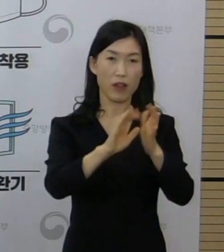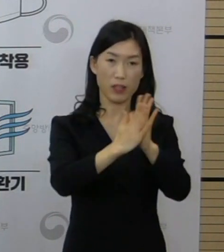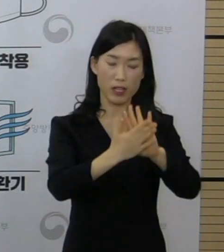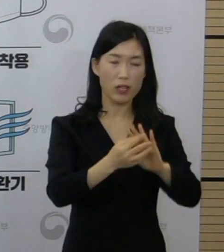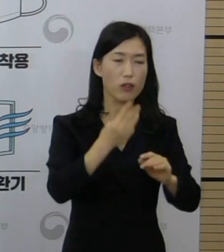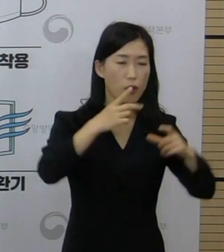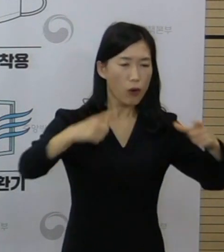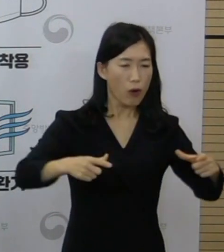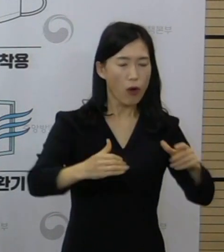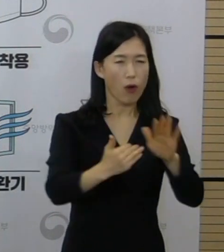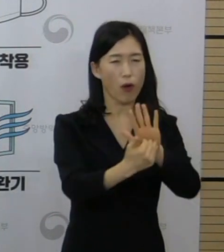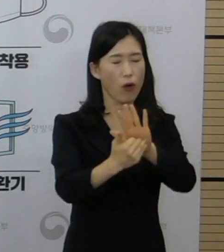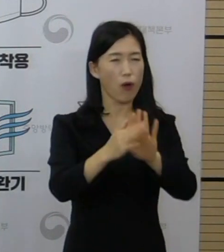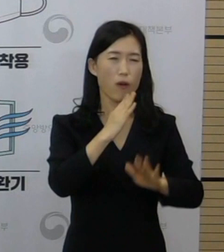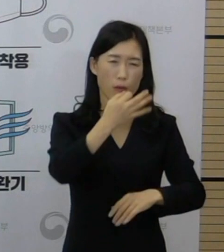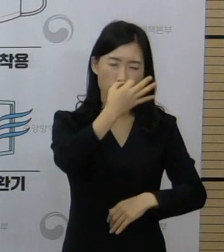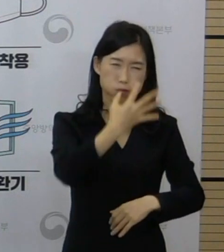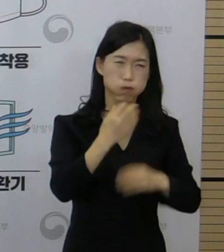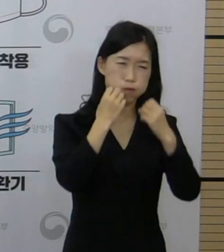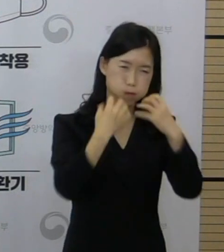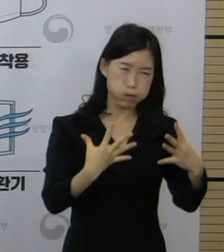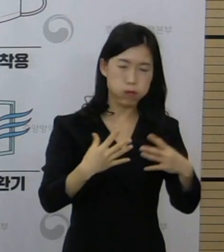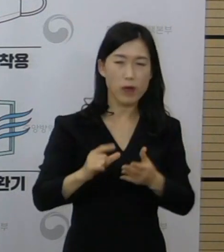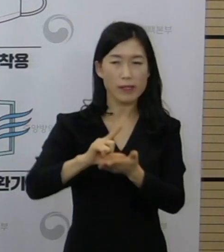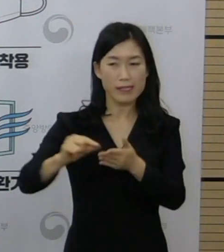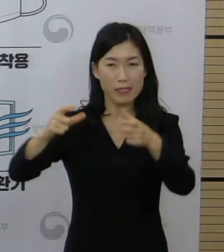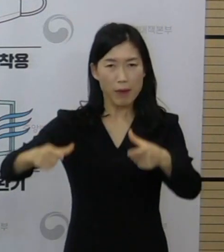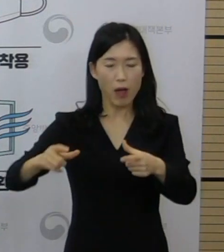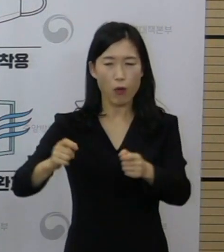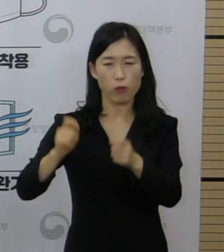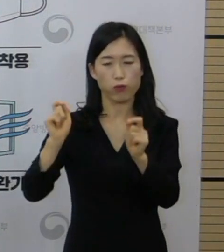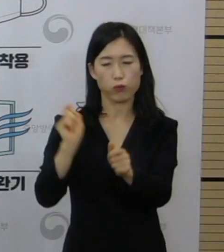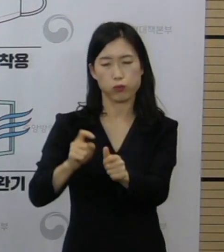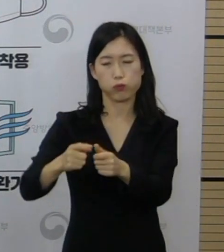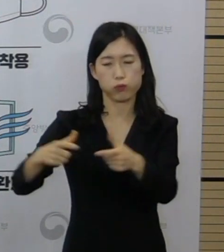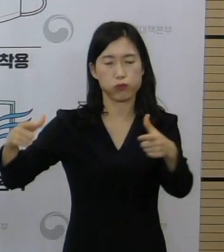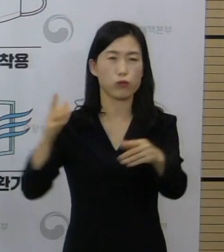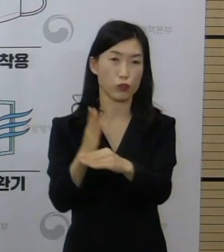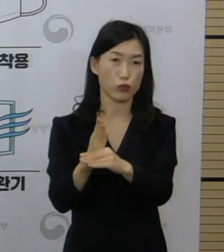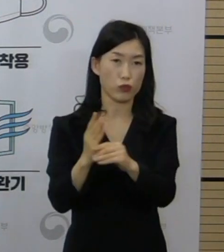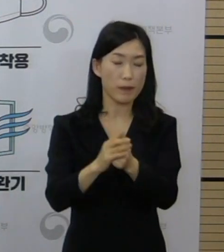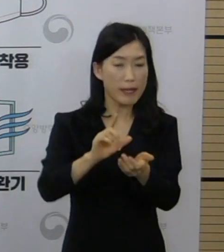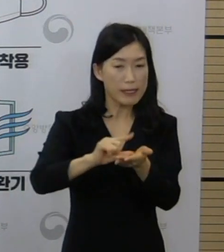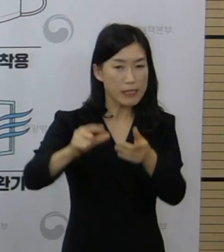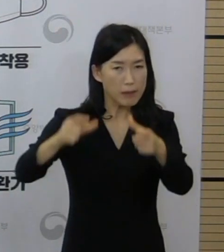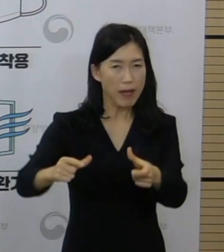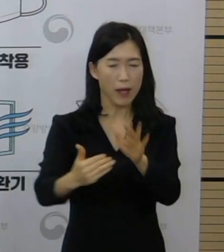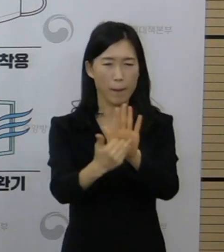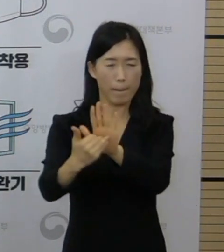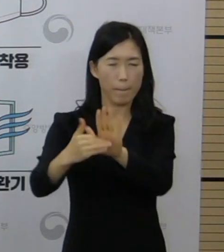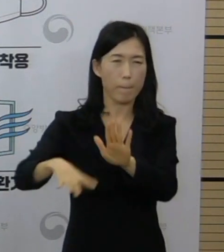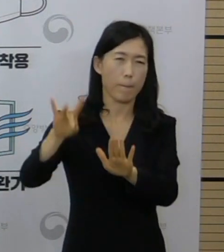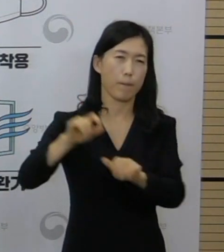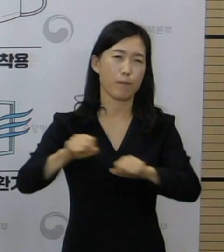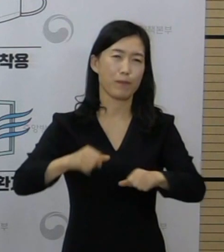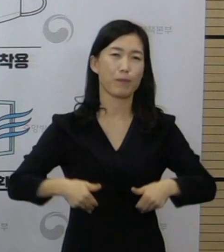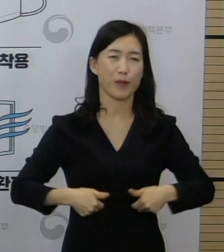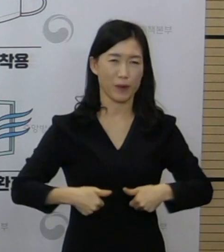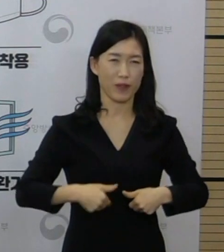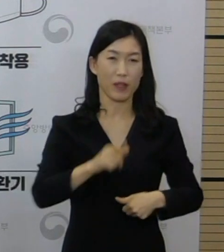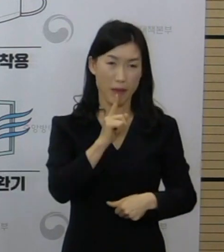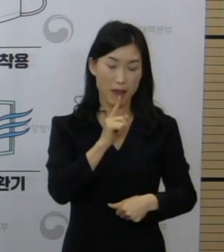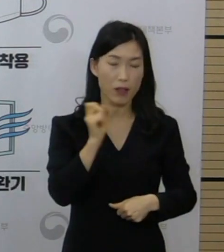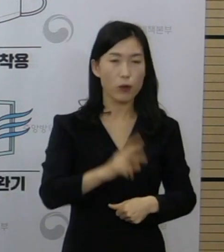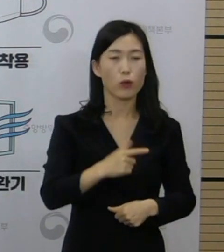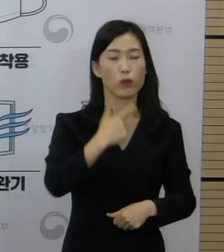그리고 비수도권은 악화 상황으로 지역 감염 확산 차단을 위한 노력이 필요하다. 그리고